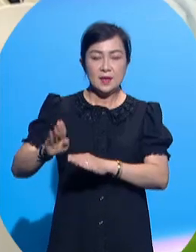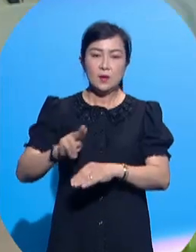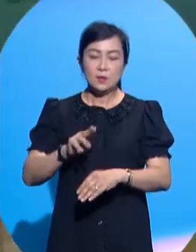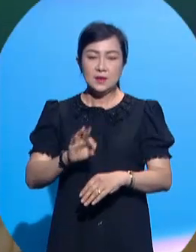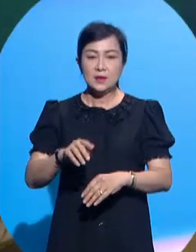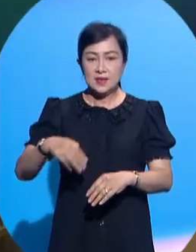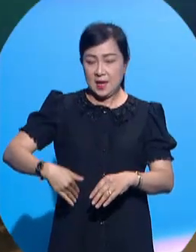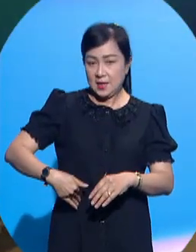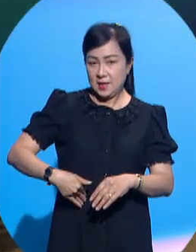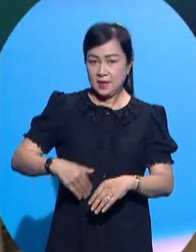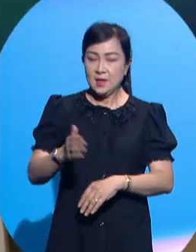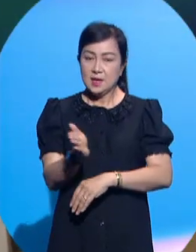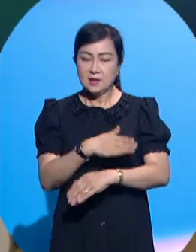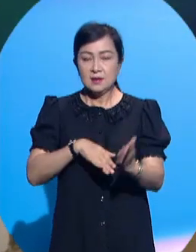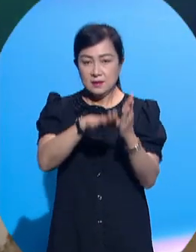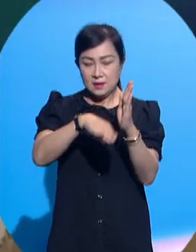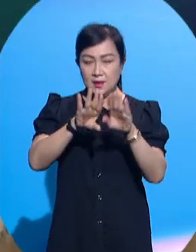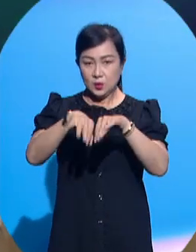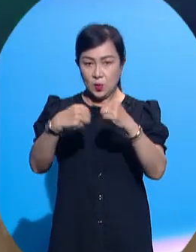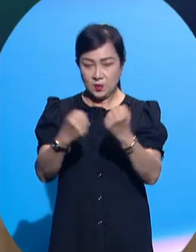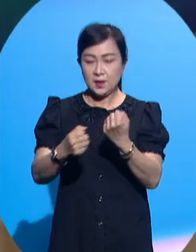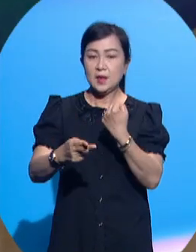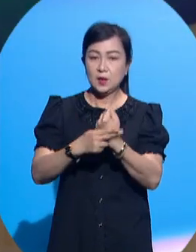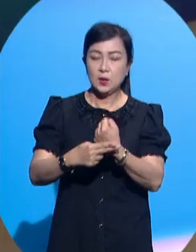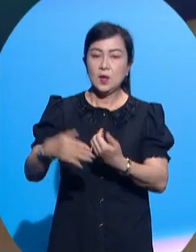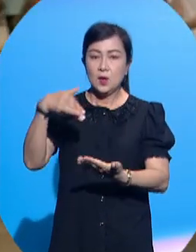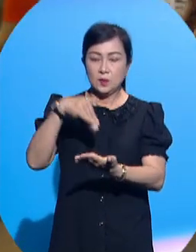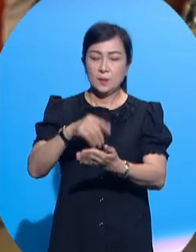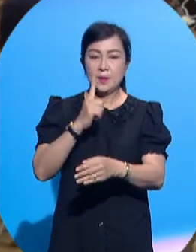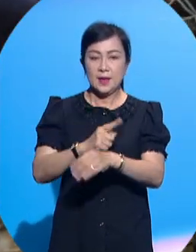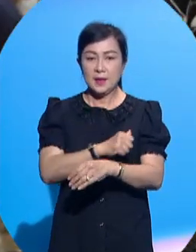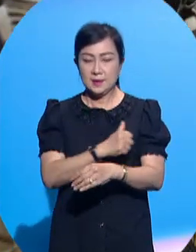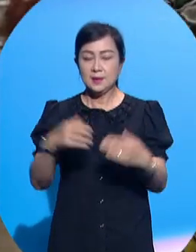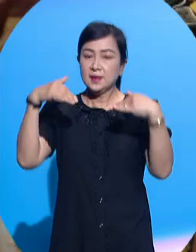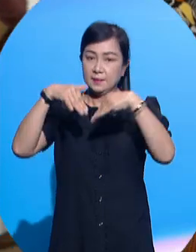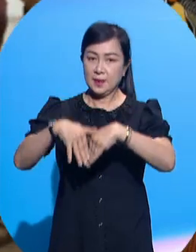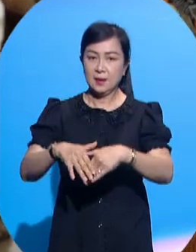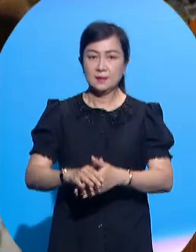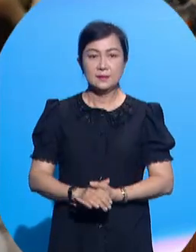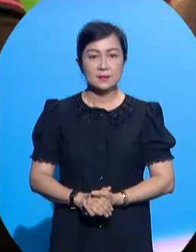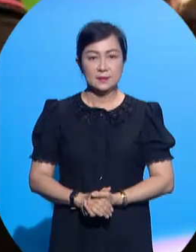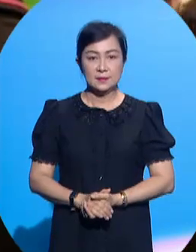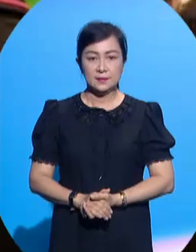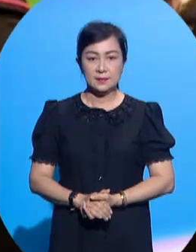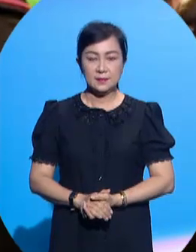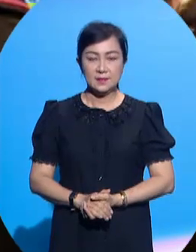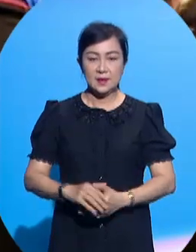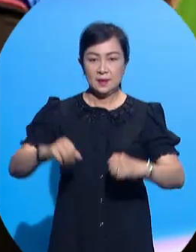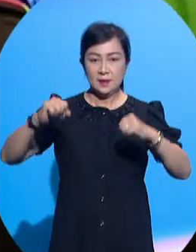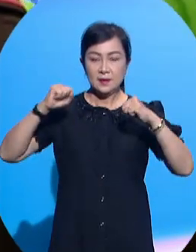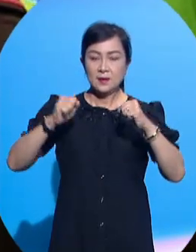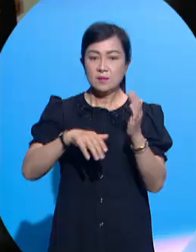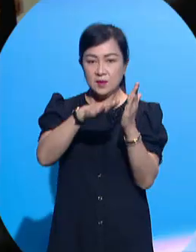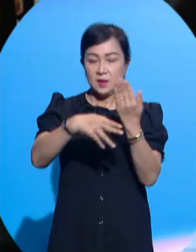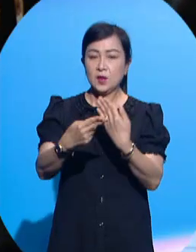thư dạ dày. Trước đó, chương trình đã được tổ chức tại Hà Nội, thu hút hơn 1.000 người dân đăng ký tham gia. Với cái sự thành công của chương trình